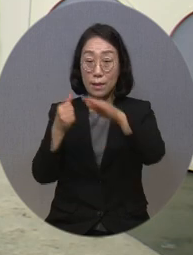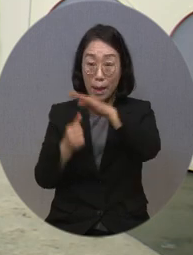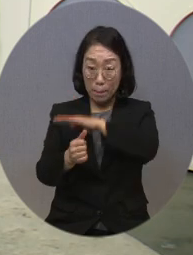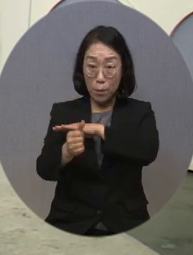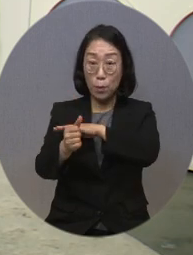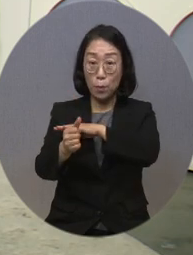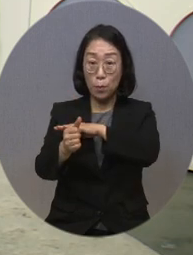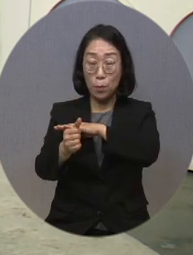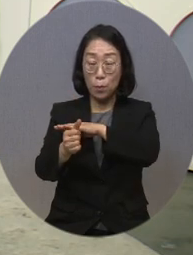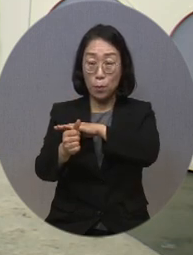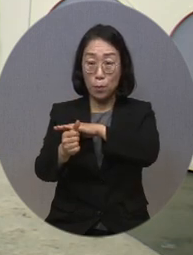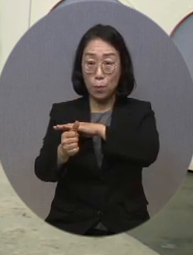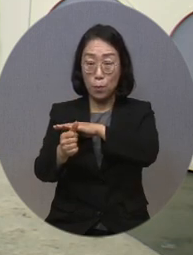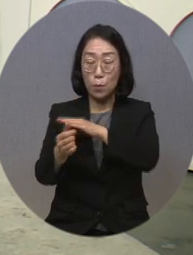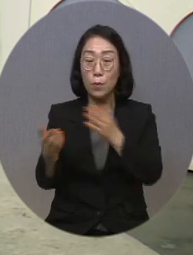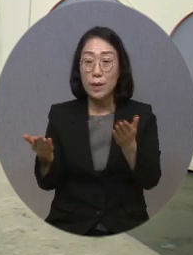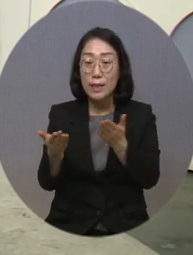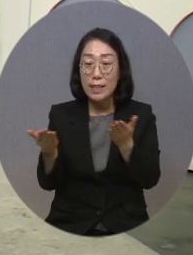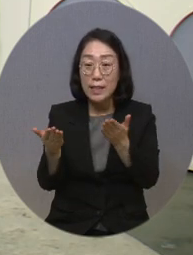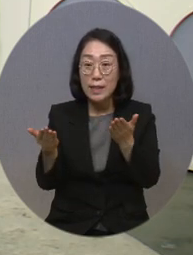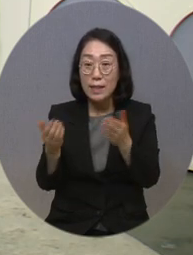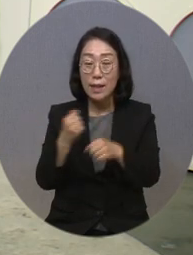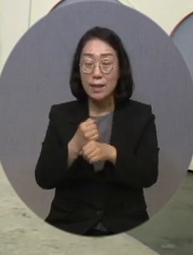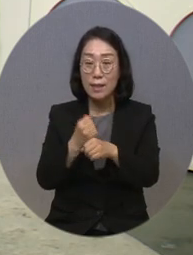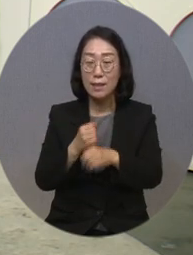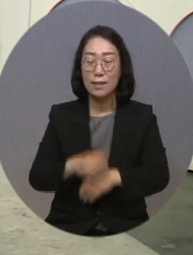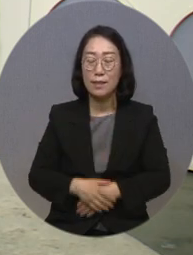대표격으로 일을 하시는 서울